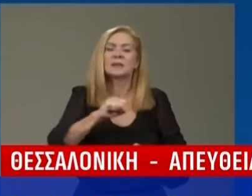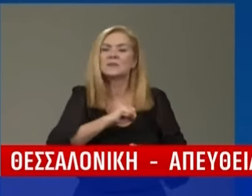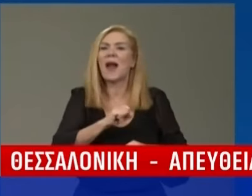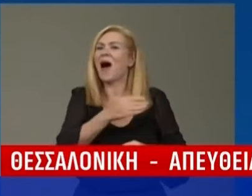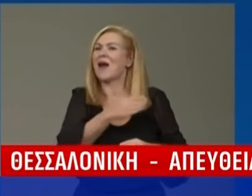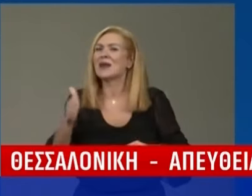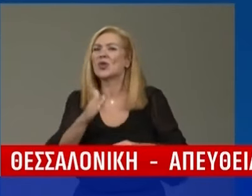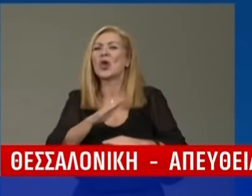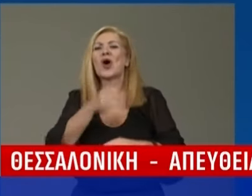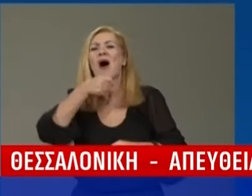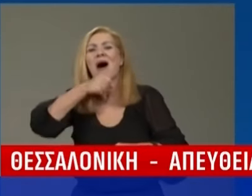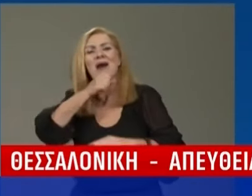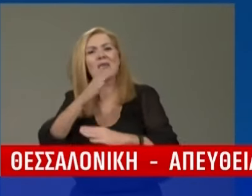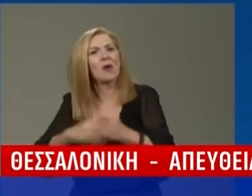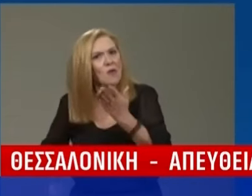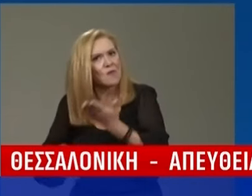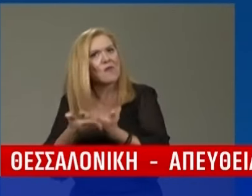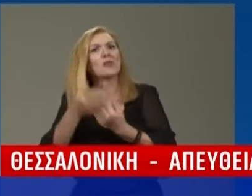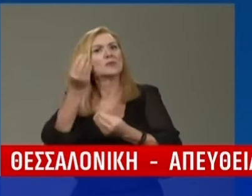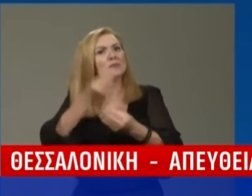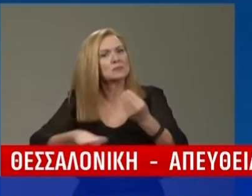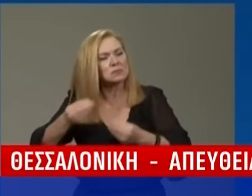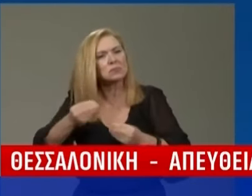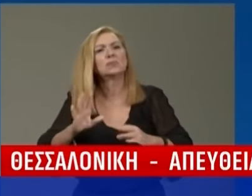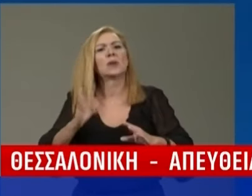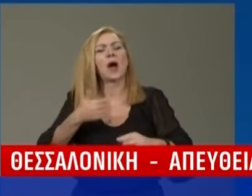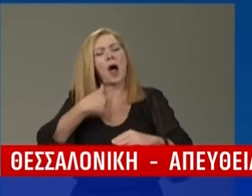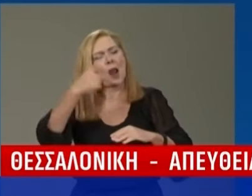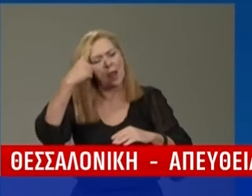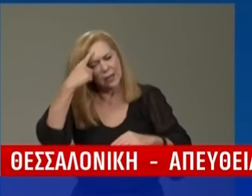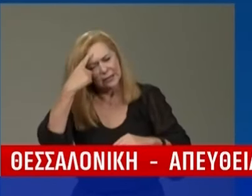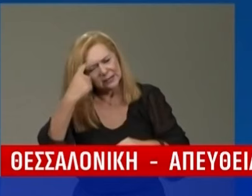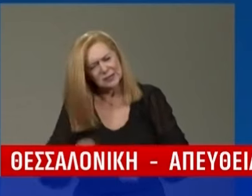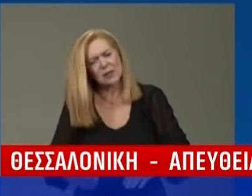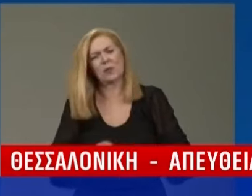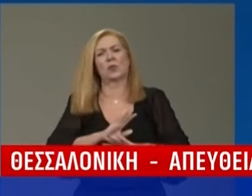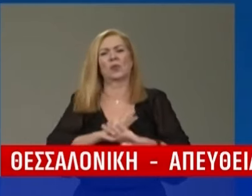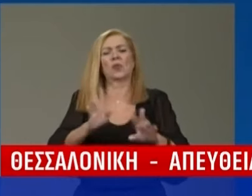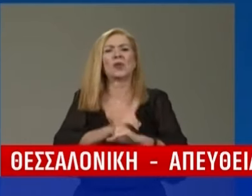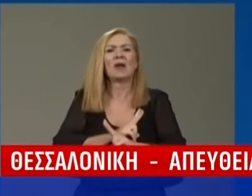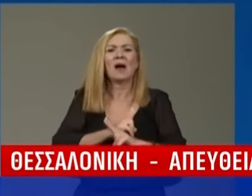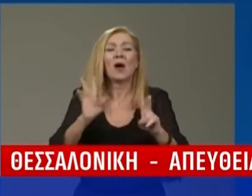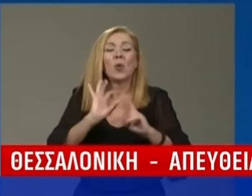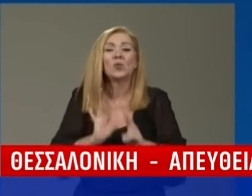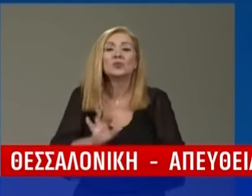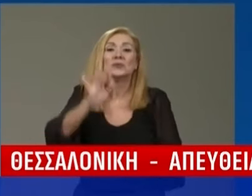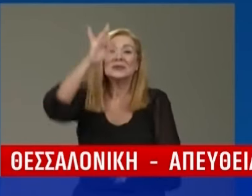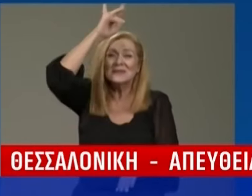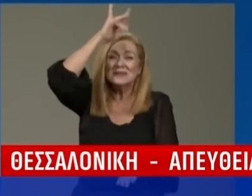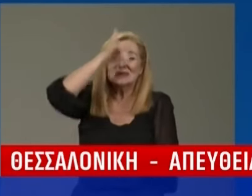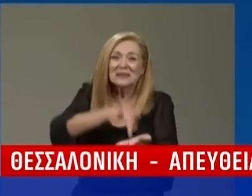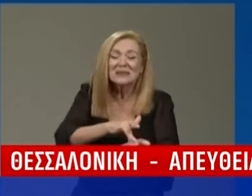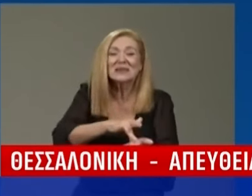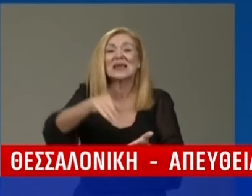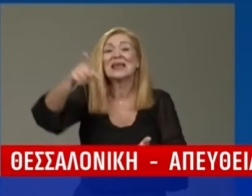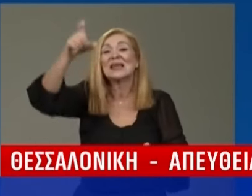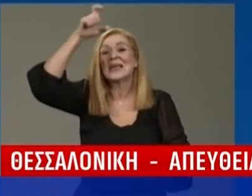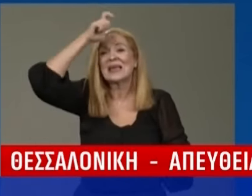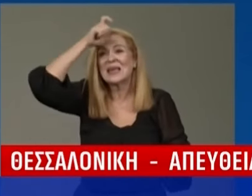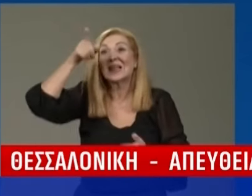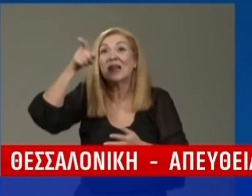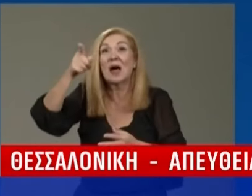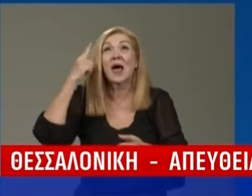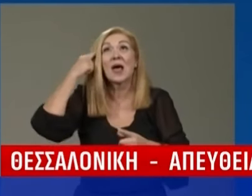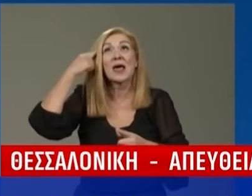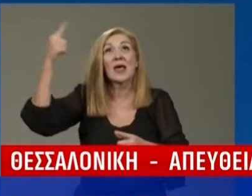Αιγαίο, αναγνωρίζοντας όμως με απόλυτη σαφήνεια ότι ο πυρήνας του τουρκικού αναθεωρητισμού δεν έχει